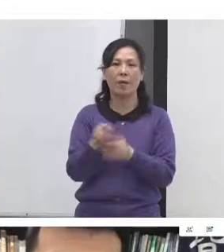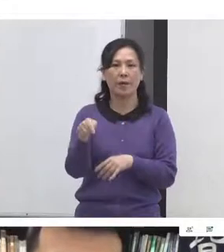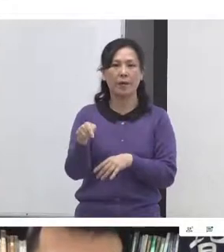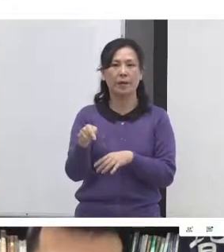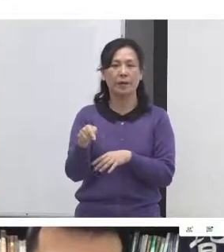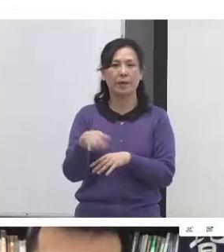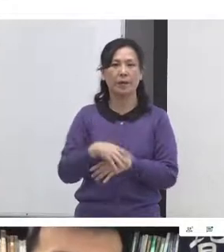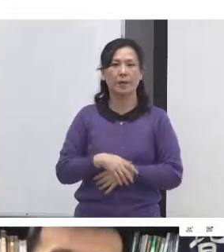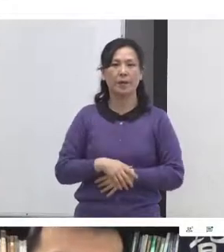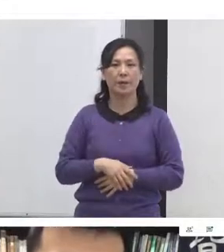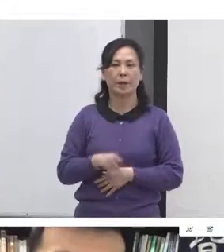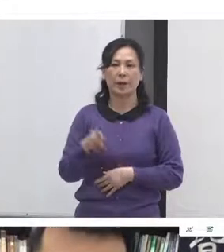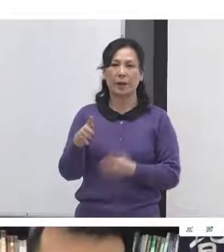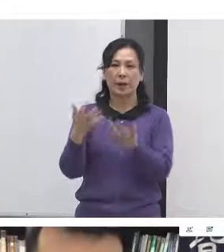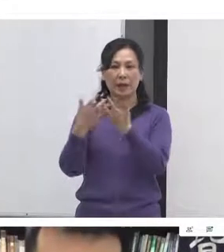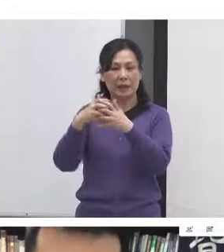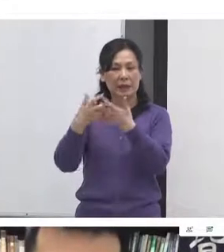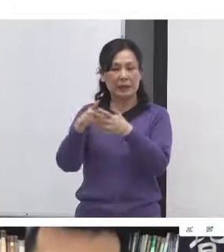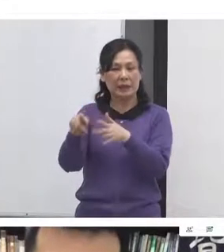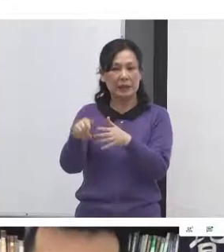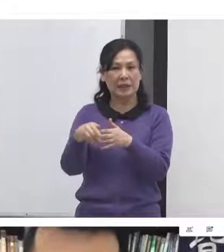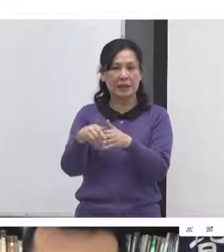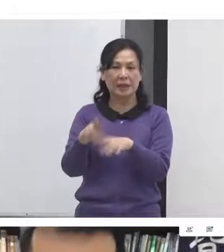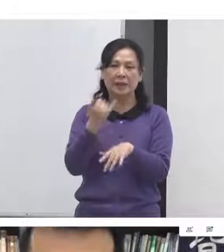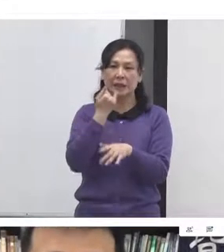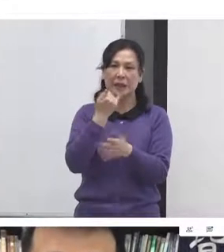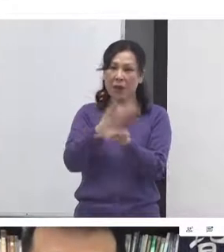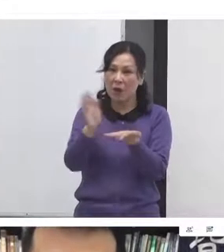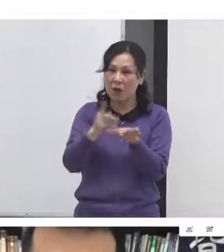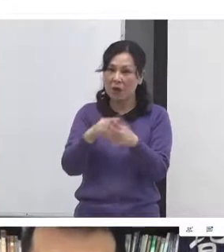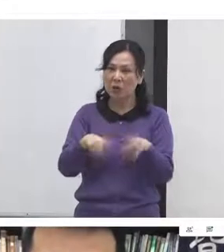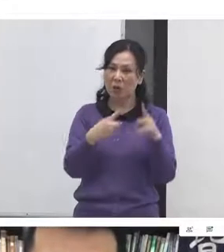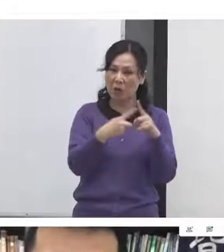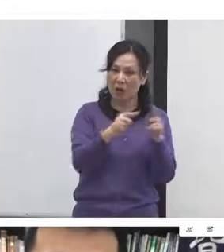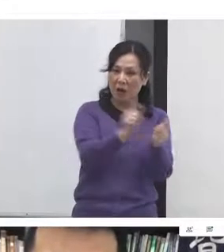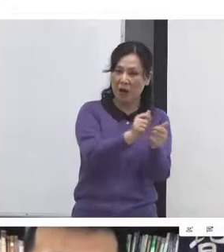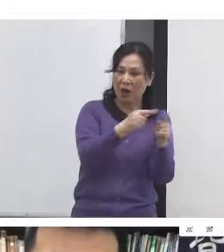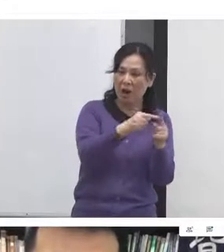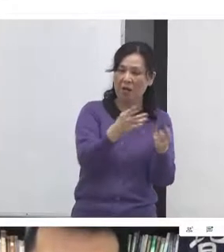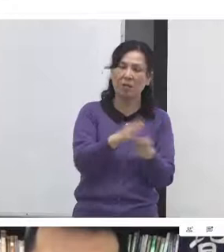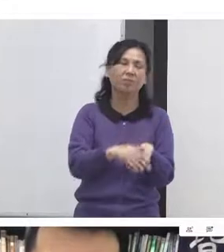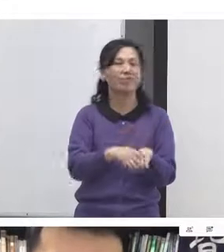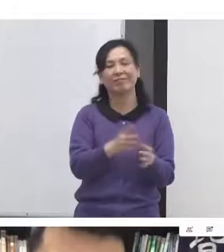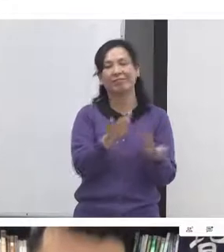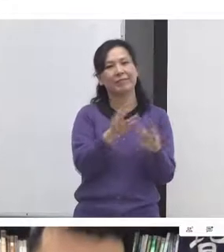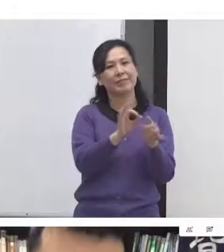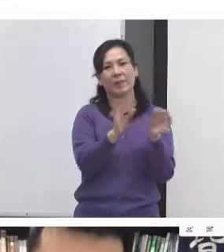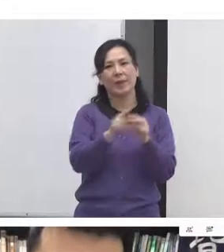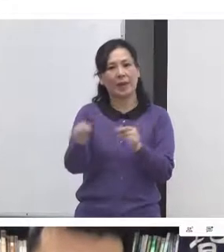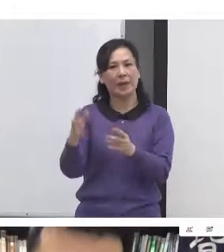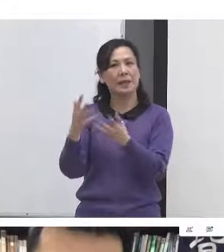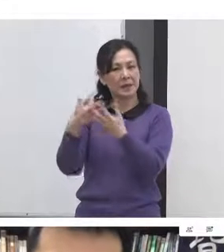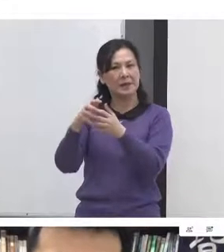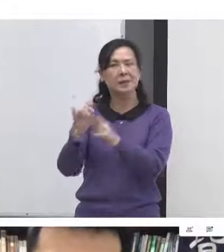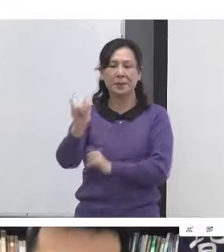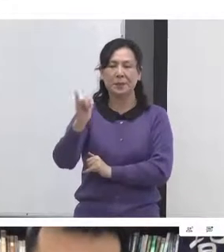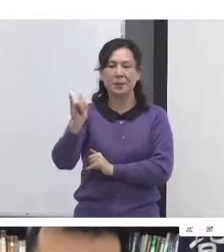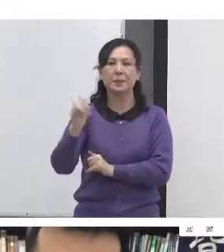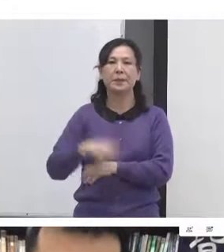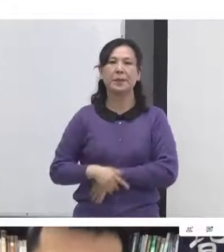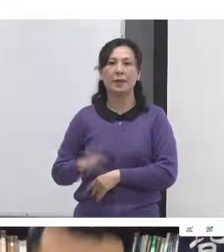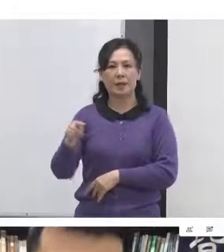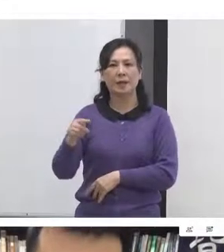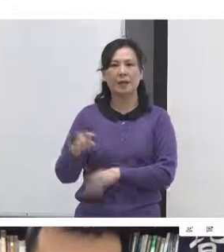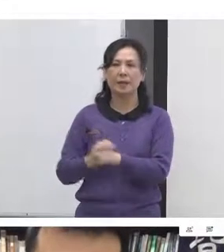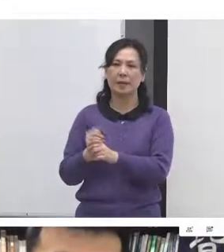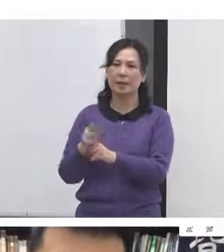我觉得，机器能够去处理它，不一定是人要去处理它哦，所以 loading 大一点点应该是没有关系，只是说它的处理的时间